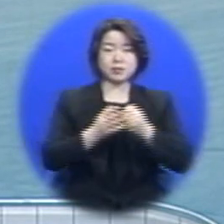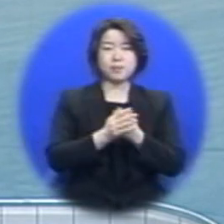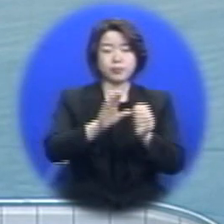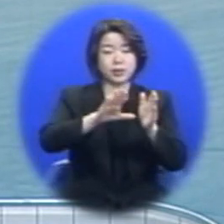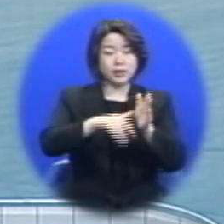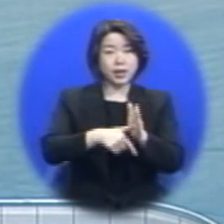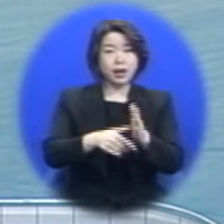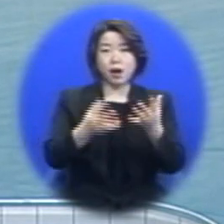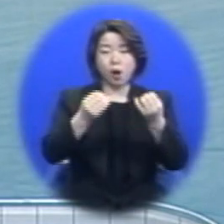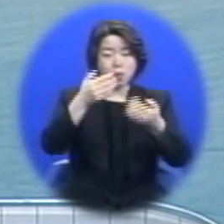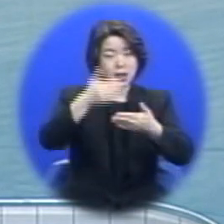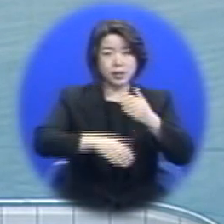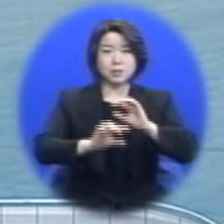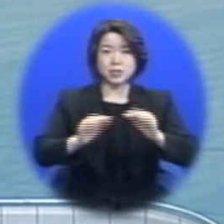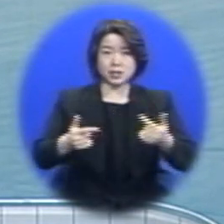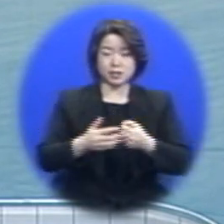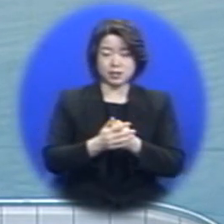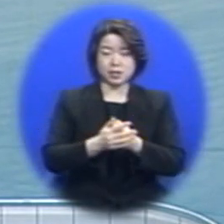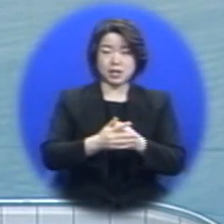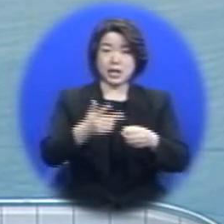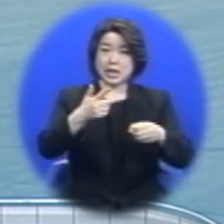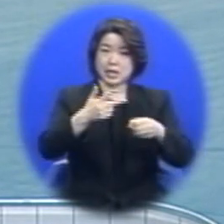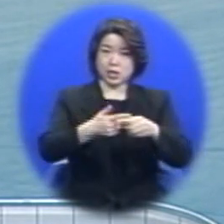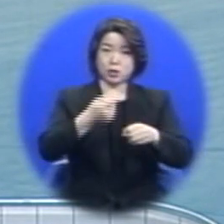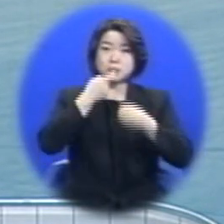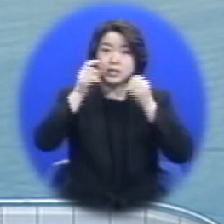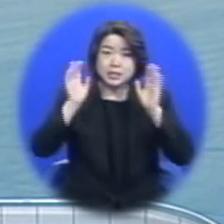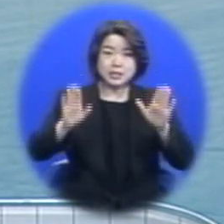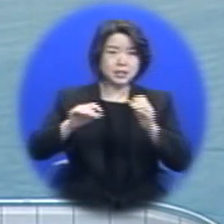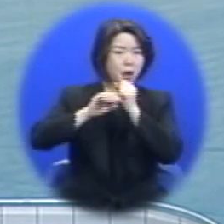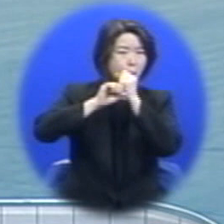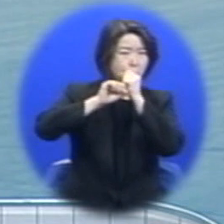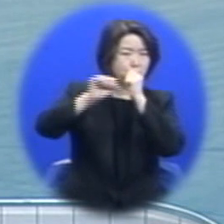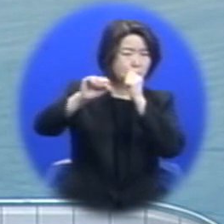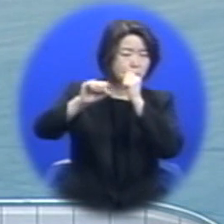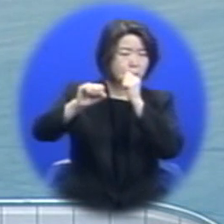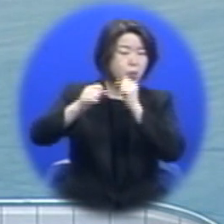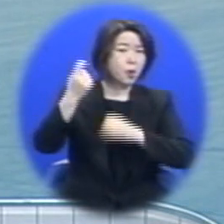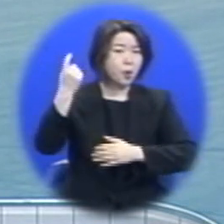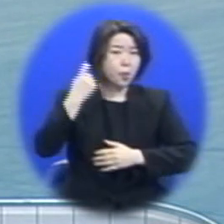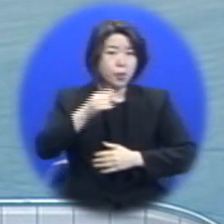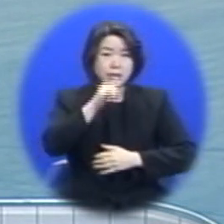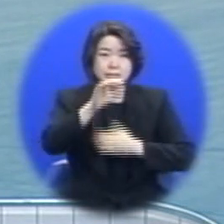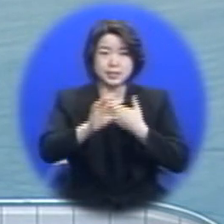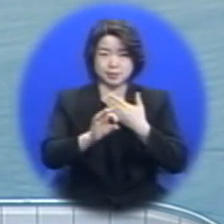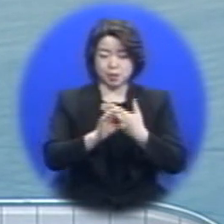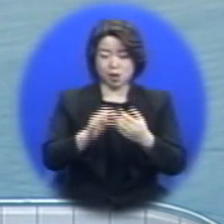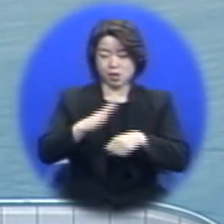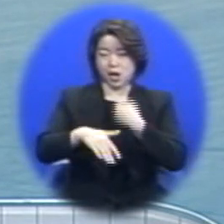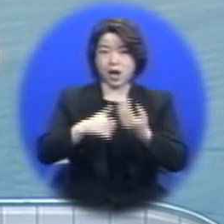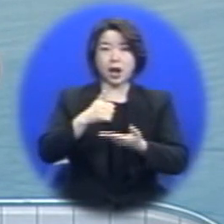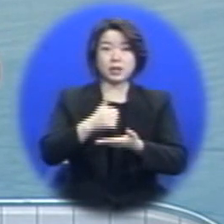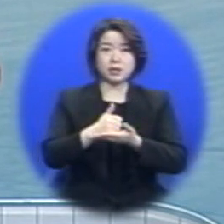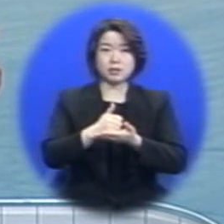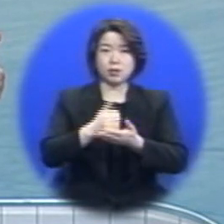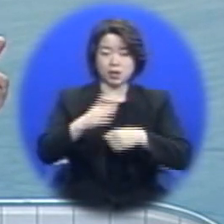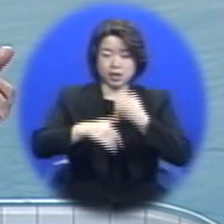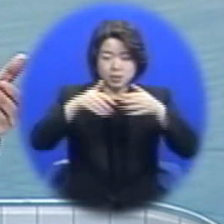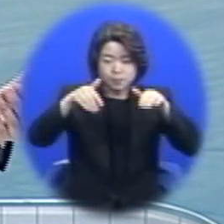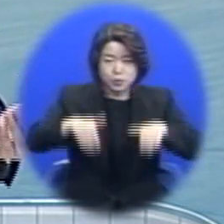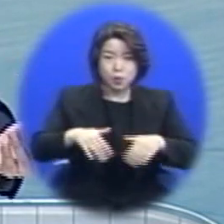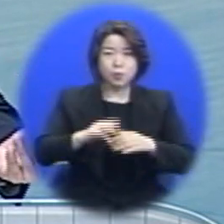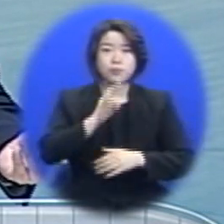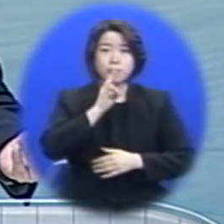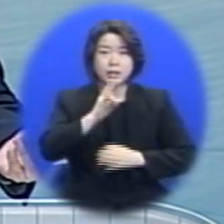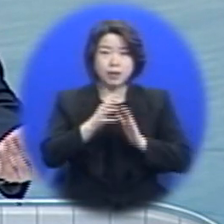남지 않았다. 일곱째 천사가 불려고 하는 나팔 소리가 나는 날에는 하나님께서 하나님의 종 예언자들에게